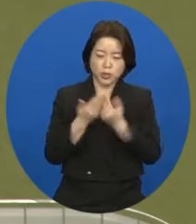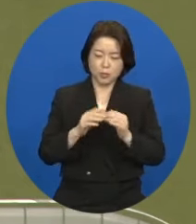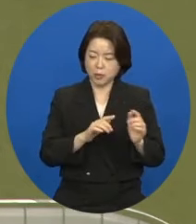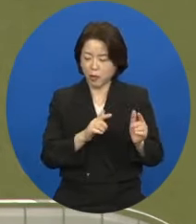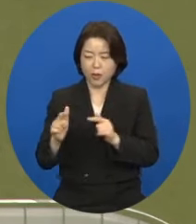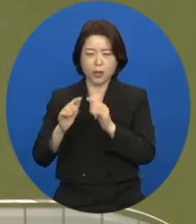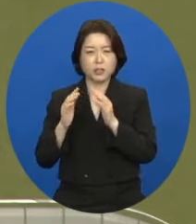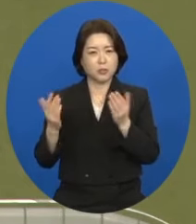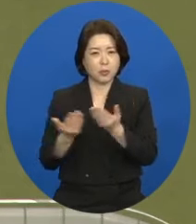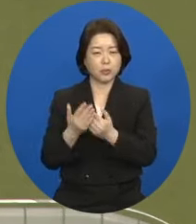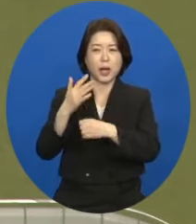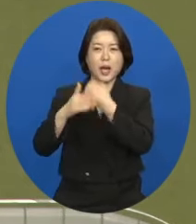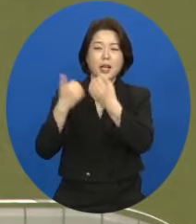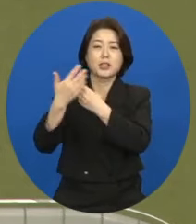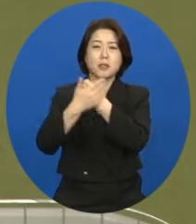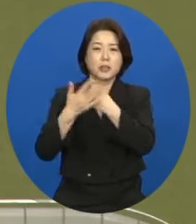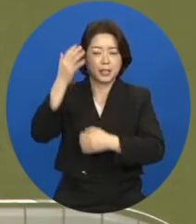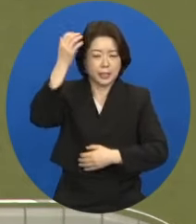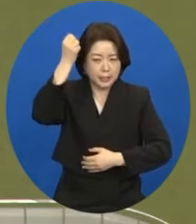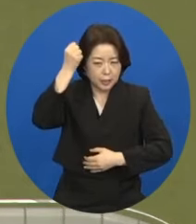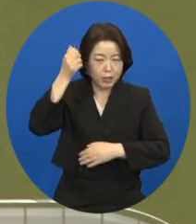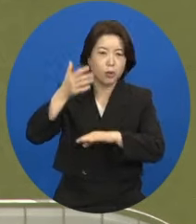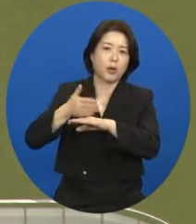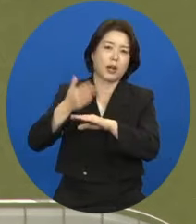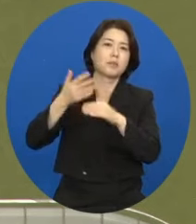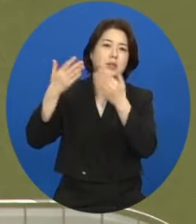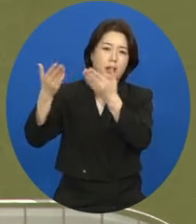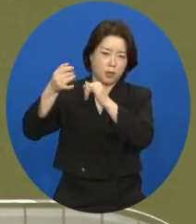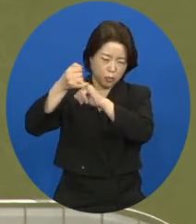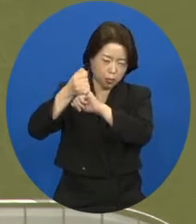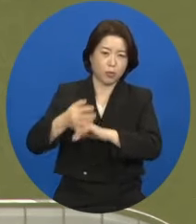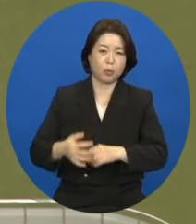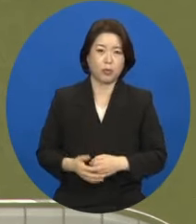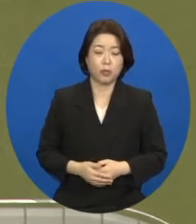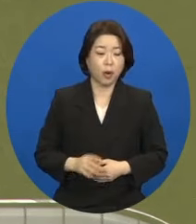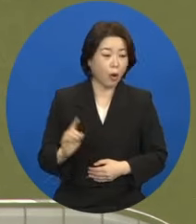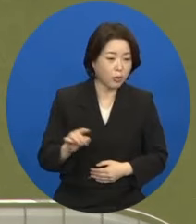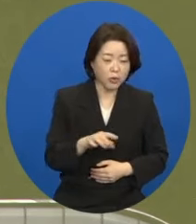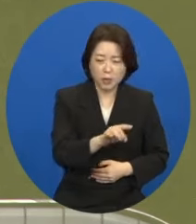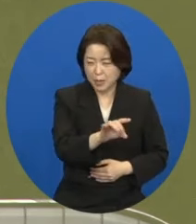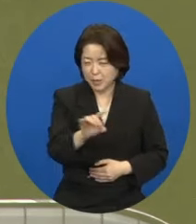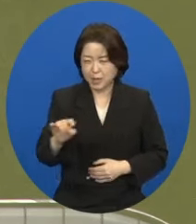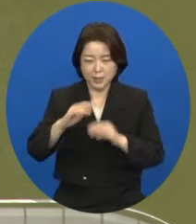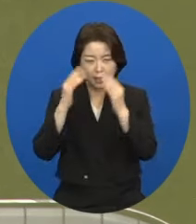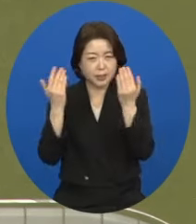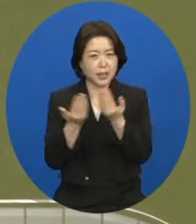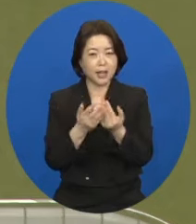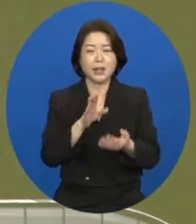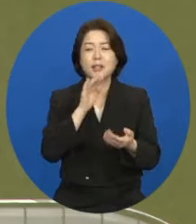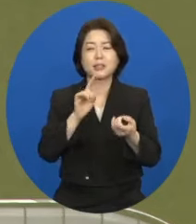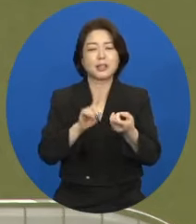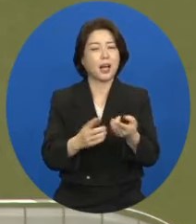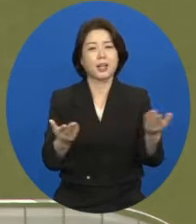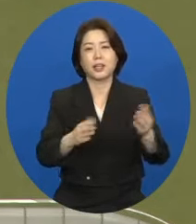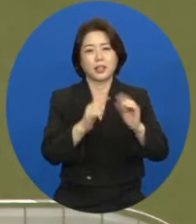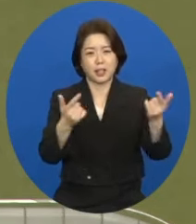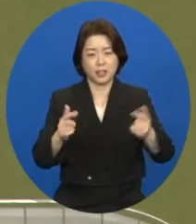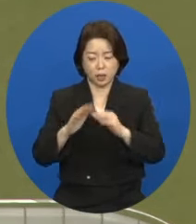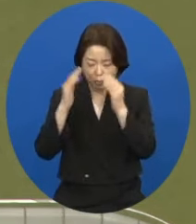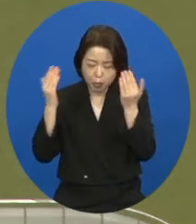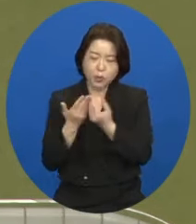기억하고 감사하시길 바랍니다. 어느 것 하나 당연한 것이 없음을 찬양 가사처럼 모든 것이